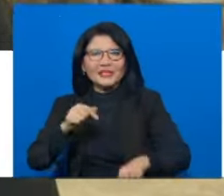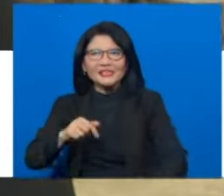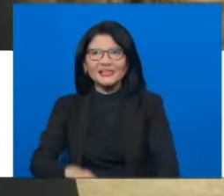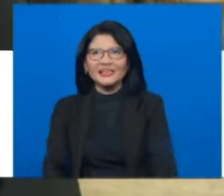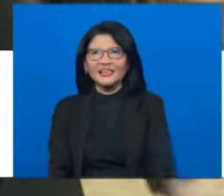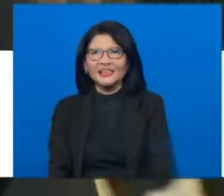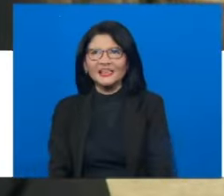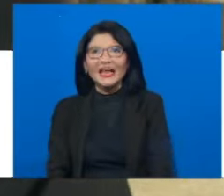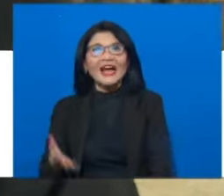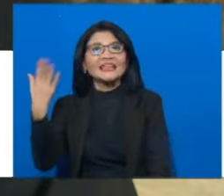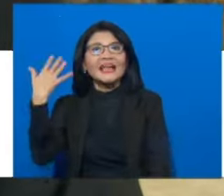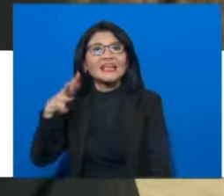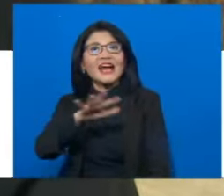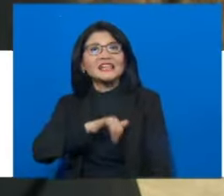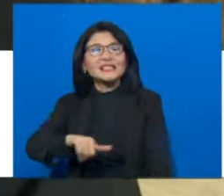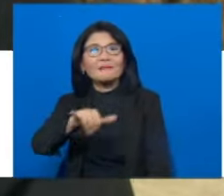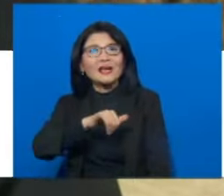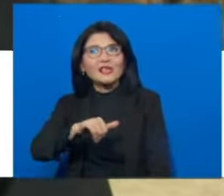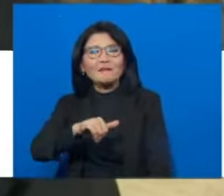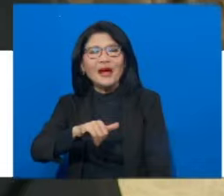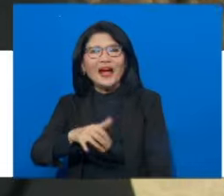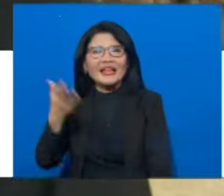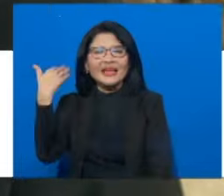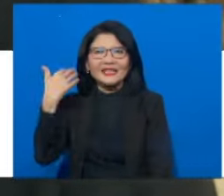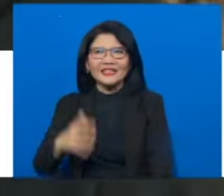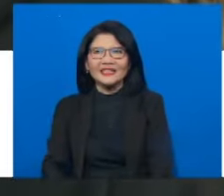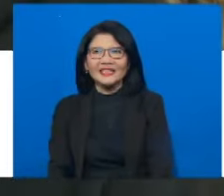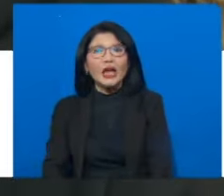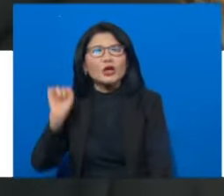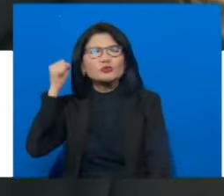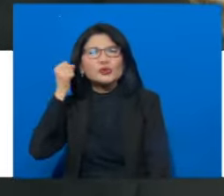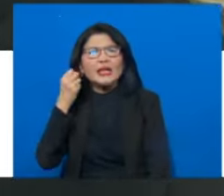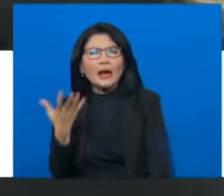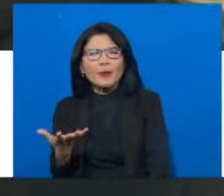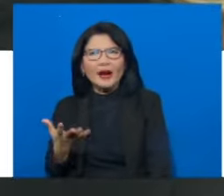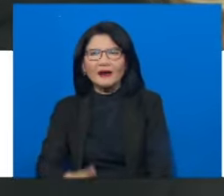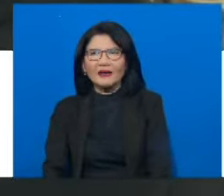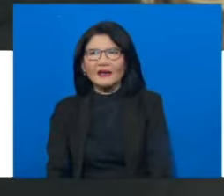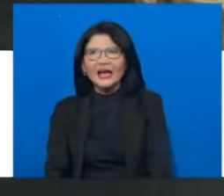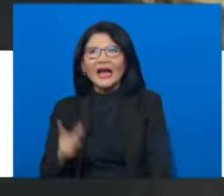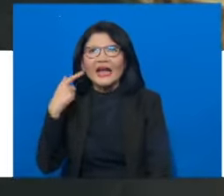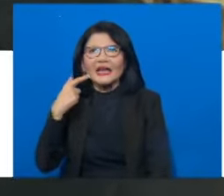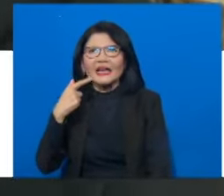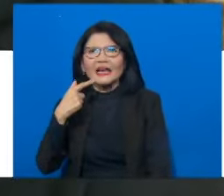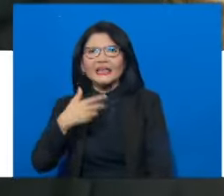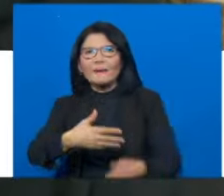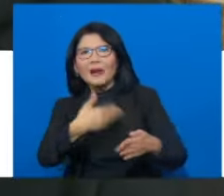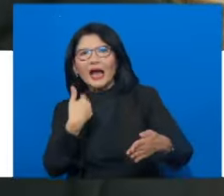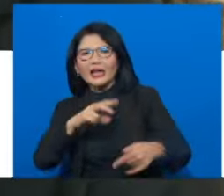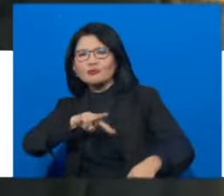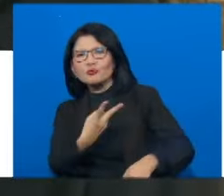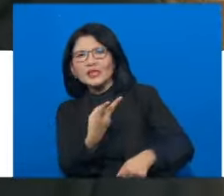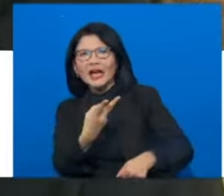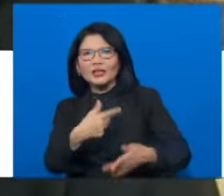tadi barang-barang yang dari juru sat sampai empat itu Susahnya apa yang belakang yang guntingan itunya